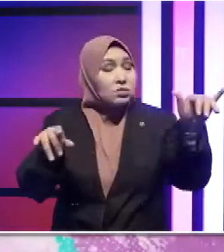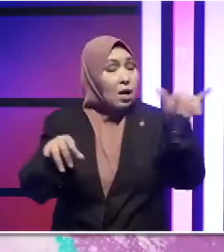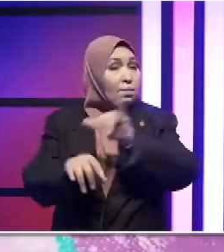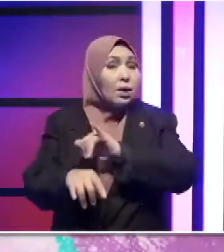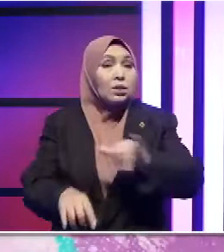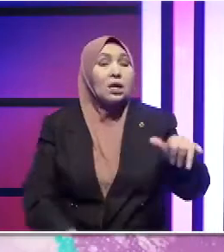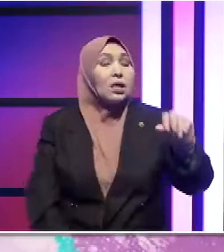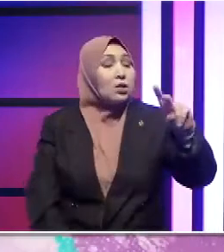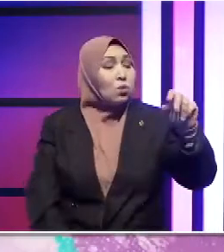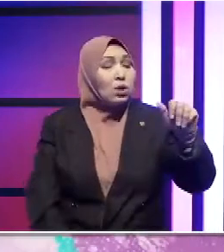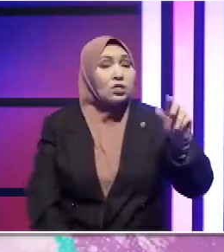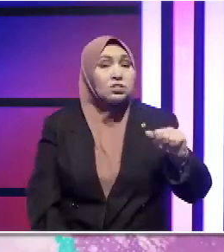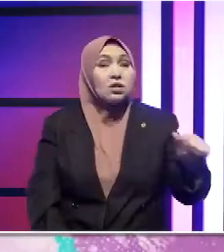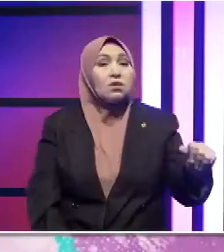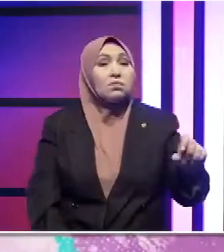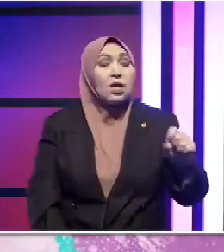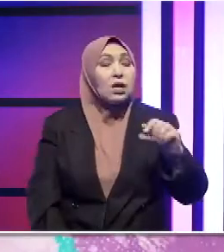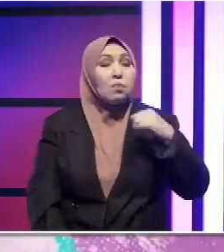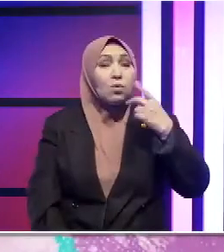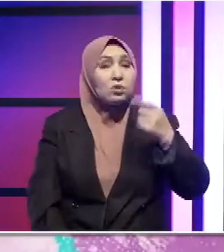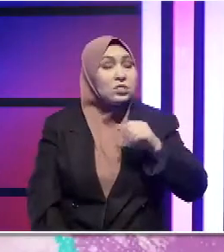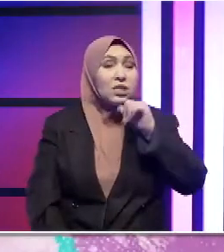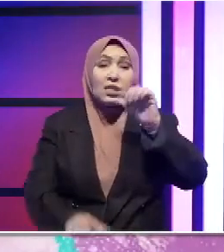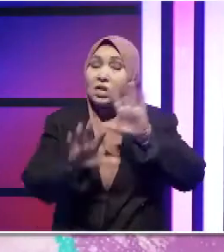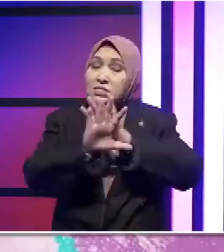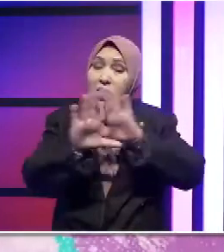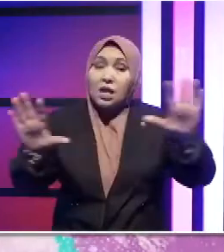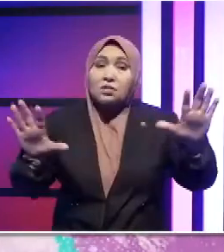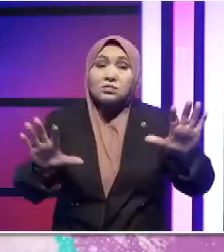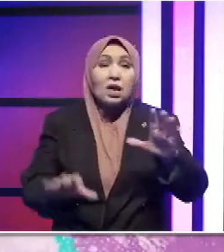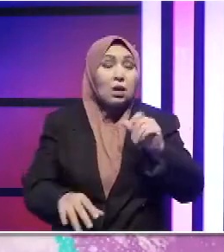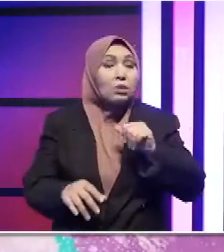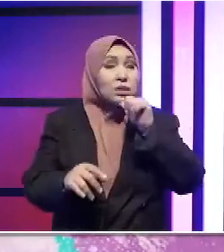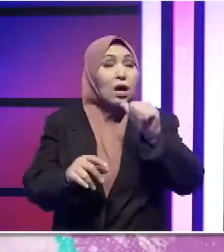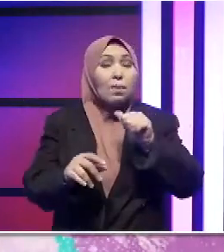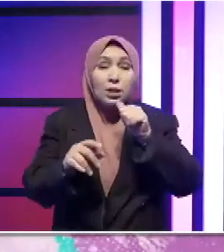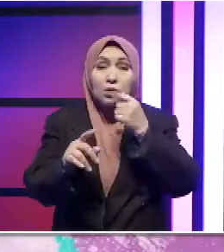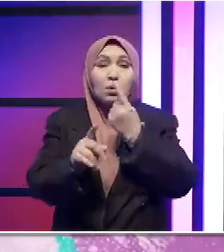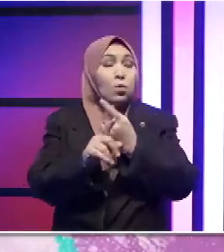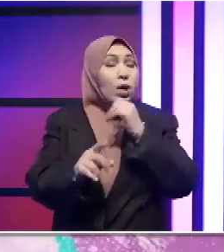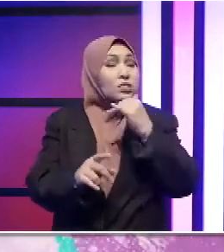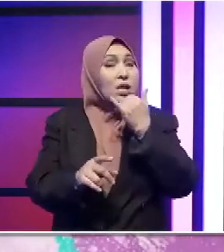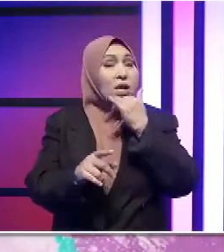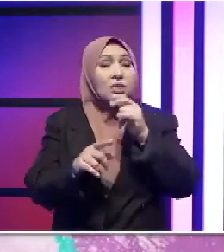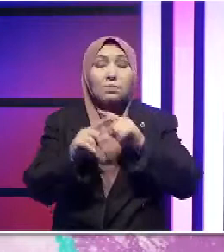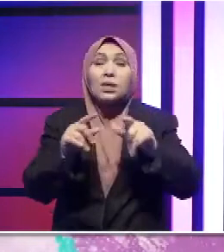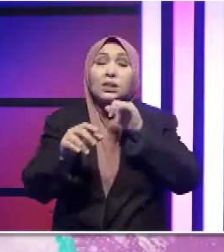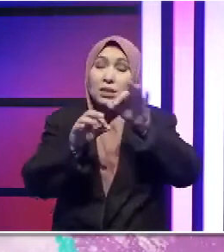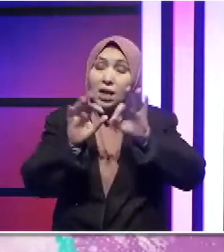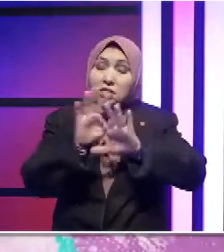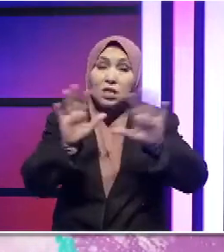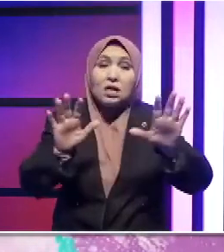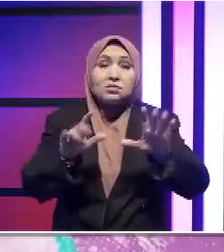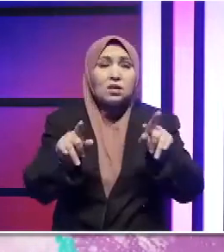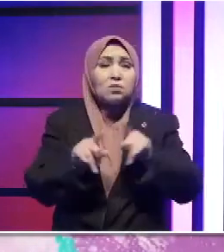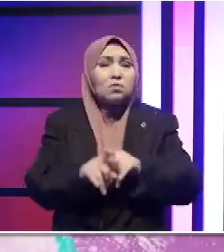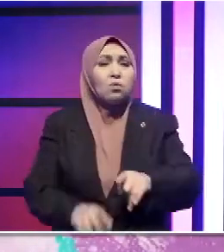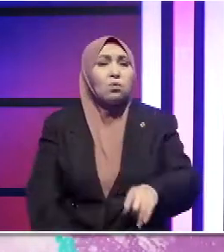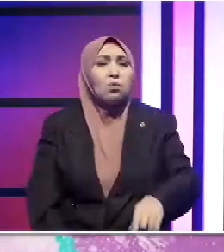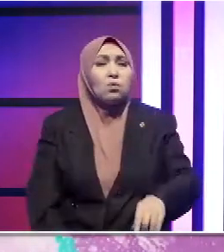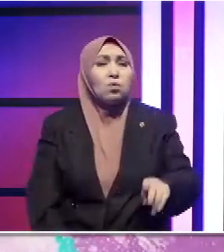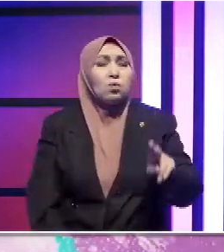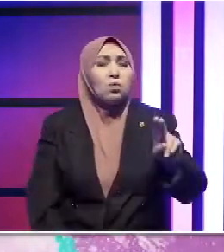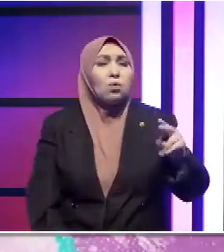dia menyentuh nasi yang sama dia akan bunyi tak jelas kalau tak kena gaya buka salah and tapi tak jelas baca ketika tuh